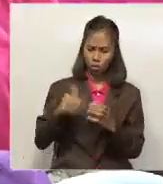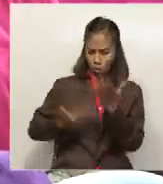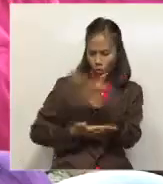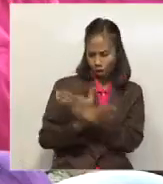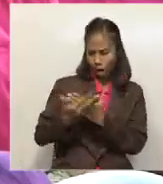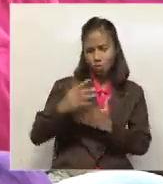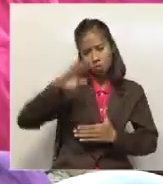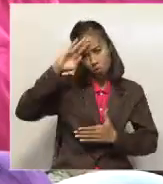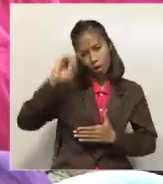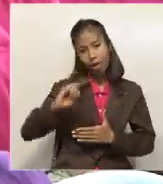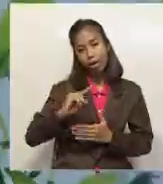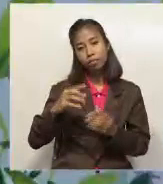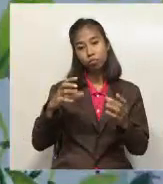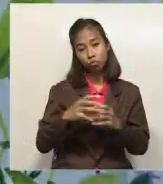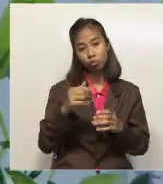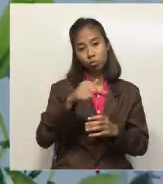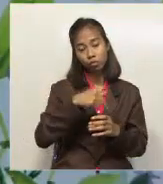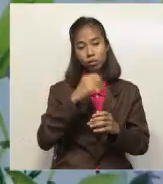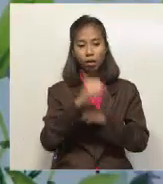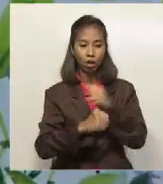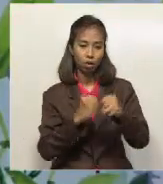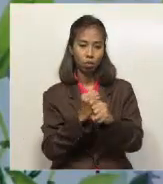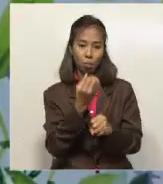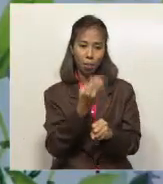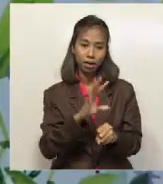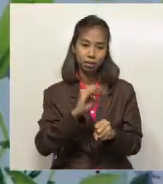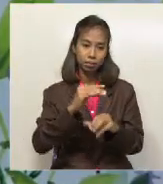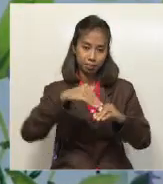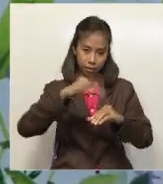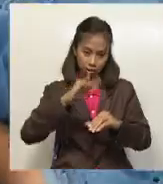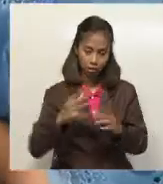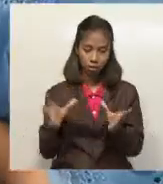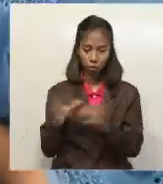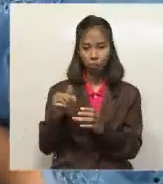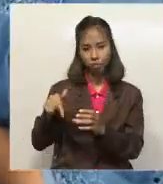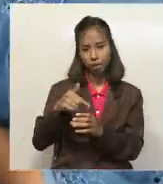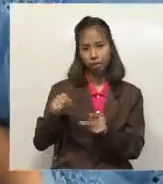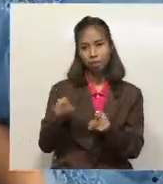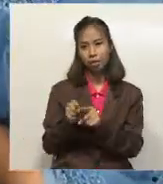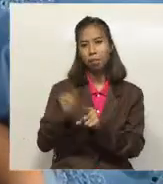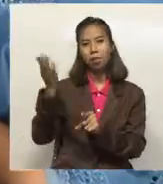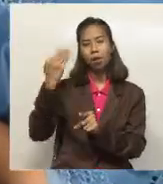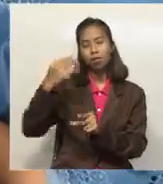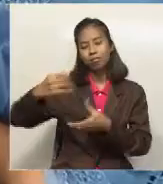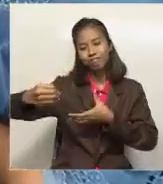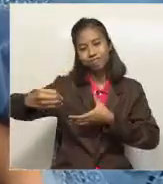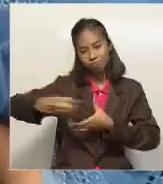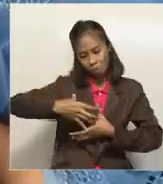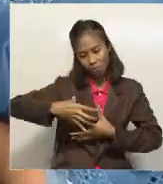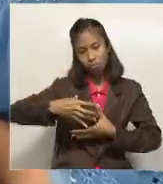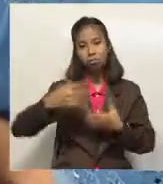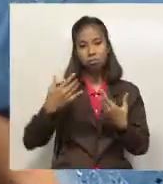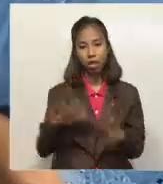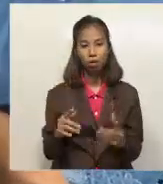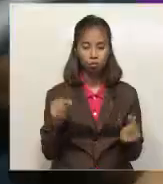ะเร็งเต้านมประกอบด้วยกลุ่มคนที่มีอายุมากกว่า40ปีกลุ่มคนที่เคยฉายรังสีบริเวณทรวง